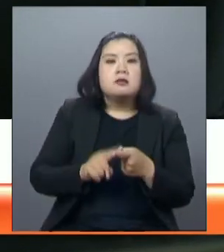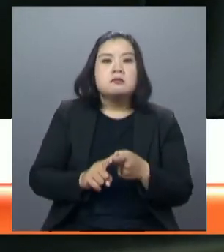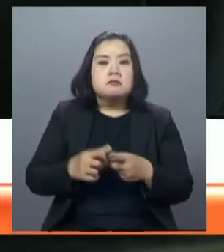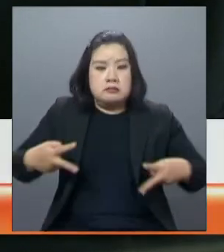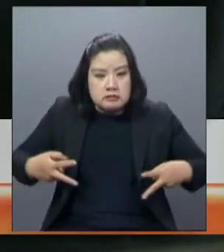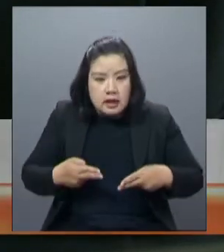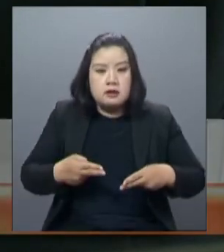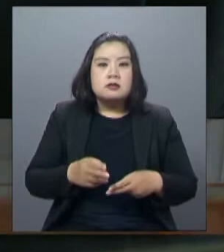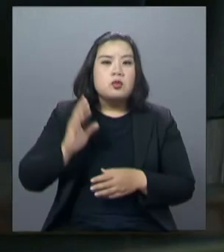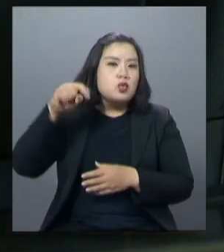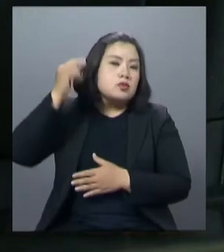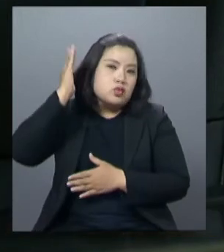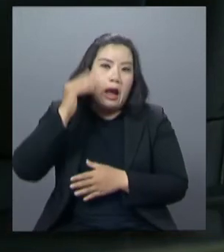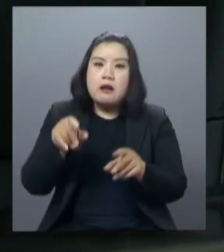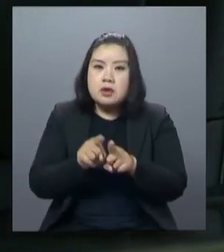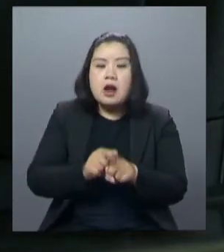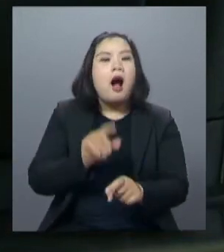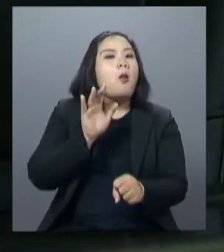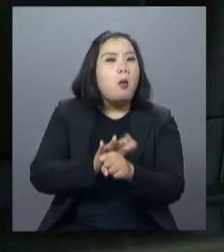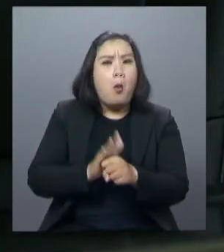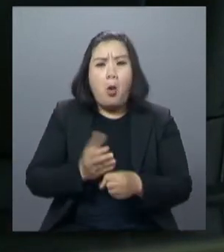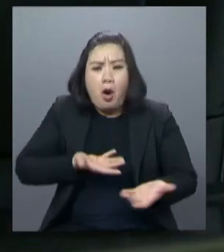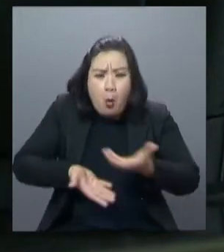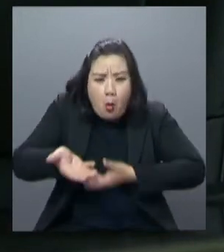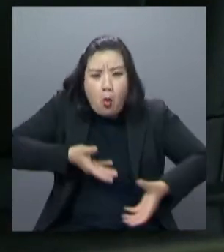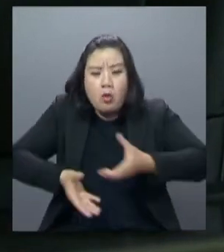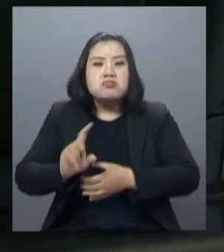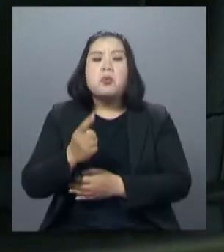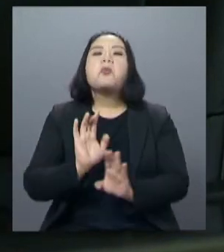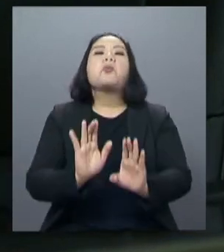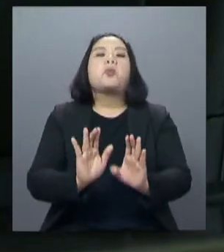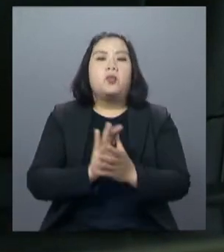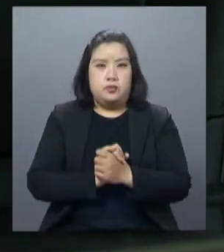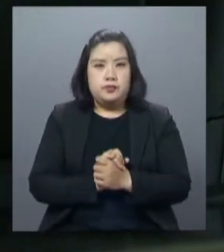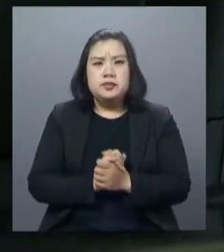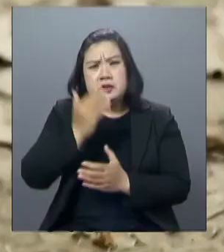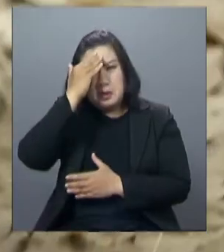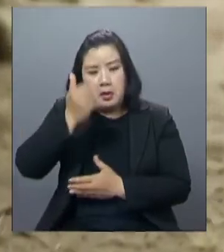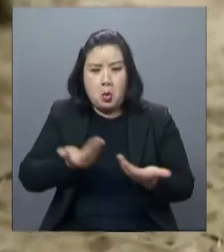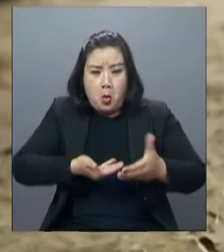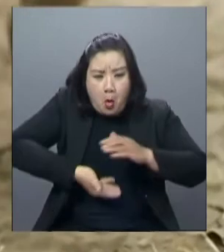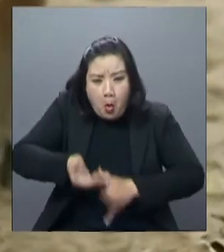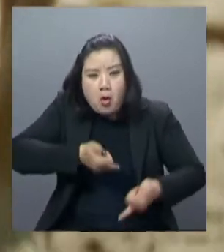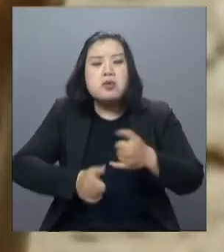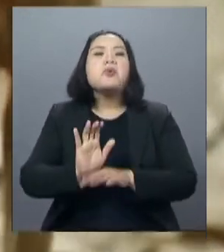ไรทำให้หมดให้มันจบแค่รุ่นปัจจุบันที่มีอยู่ให้มันหมดแค่นี้ไม่ต้องมีการขยายพันธุ์